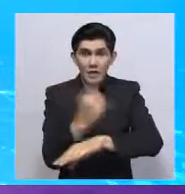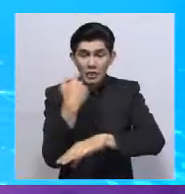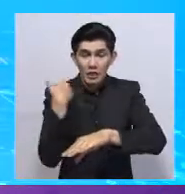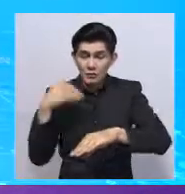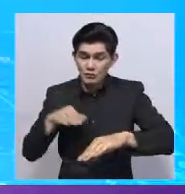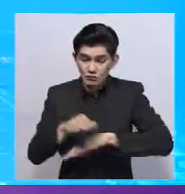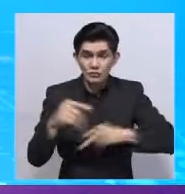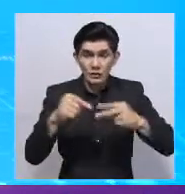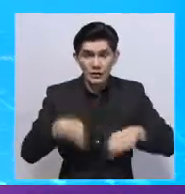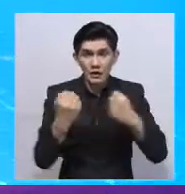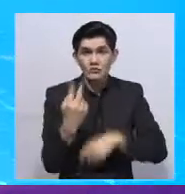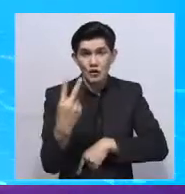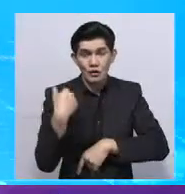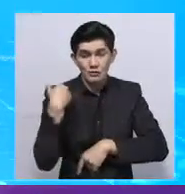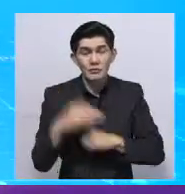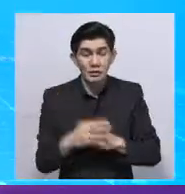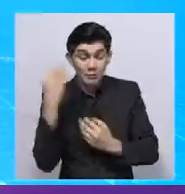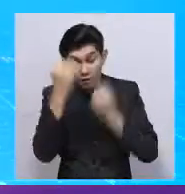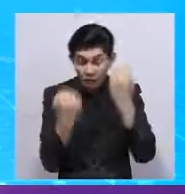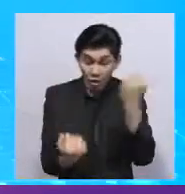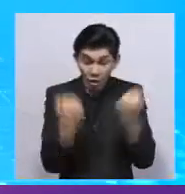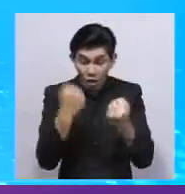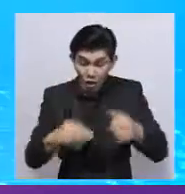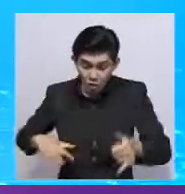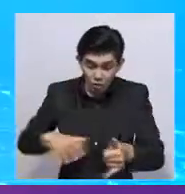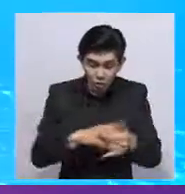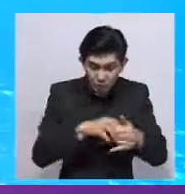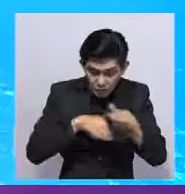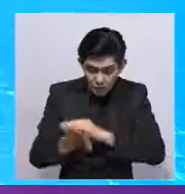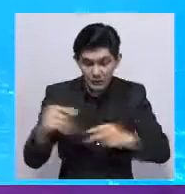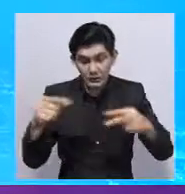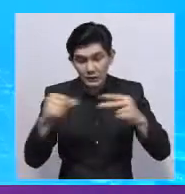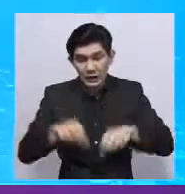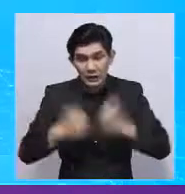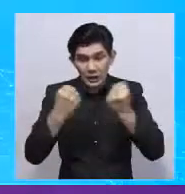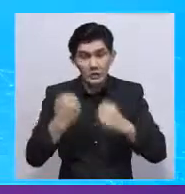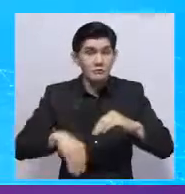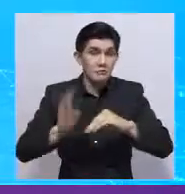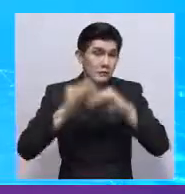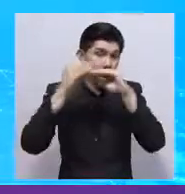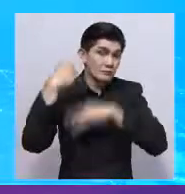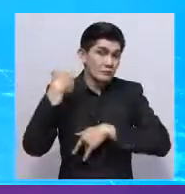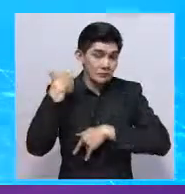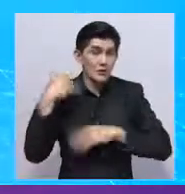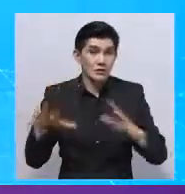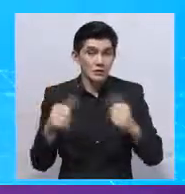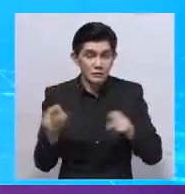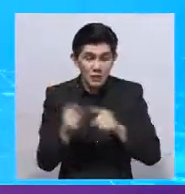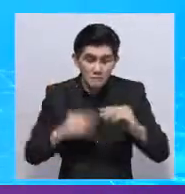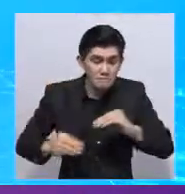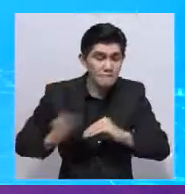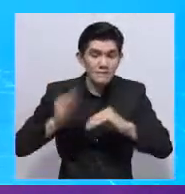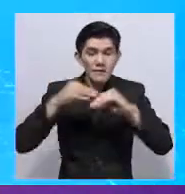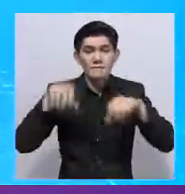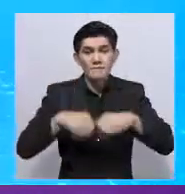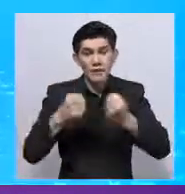สอนตัด2คะแนนค่ะส่วนเมาแล้วขับชนแล้วหนีเนี่ยก็จะถูกตัดคะแนนเพิ่มไปอีกหรือว่าพูดง่ายๆว่าเป็นการท็อปอัพคะแนนเข้า